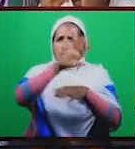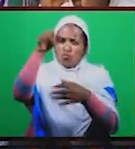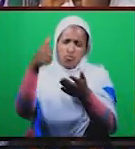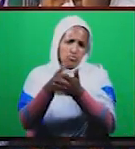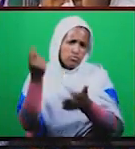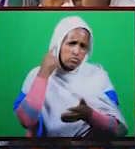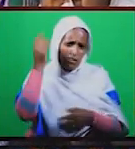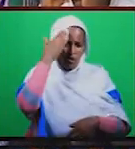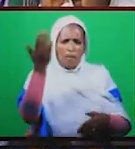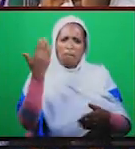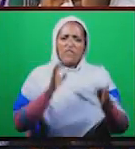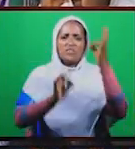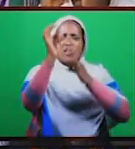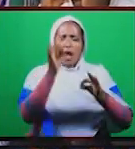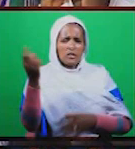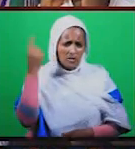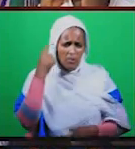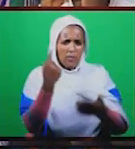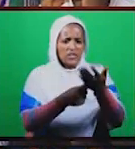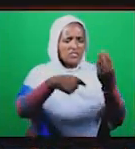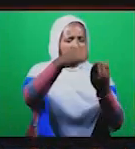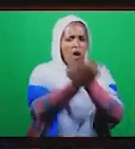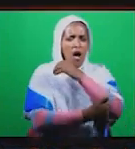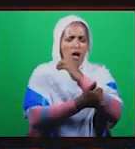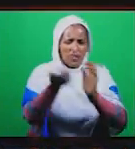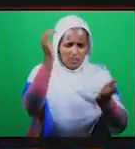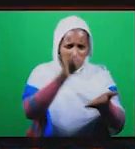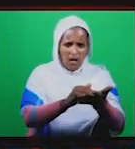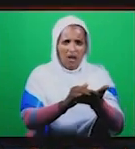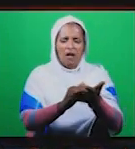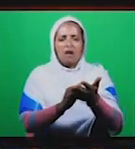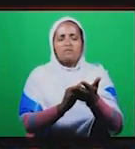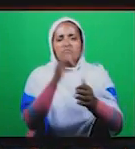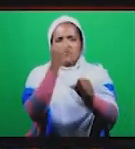ዓለም አውቆታል በፊት በታሪክ የምንሰማው በዚህ ሀገር ስለተደገመ